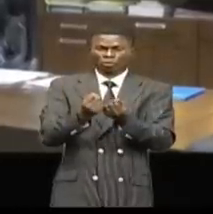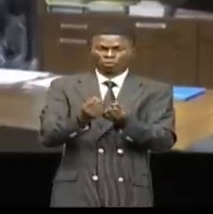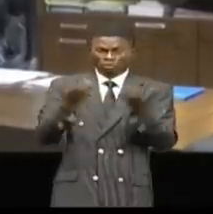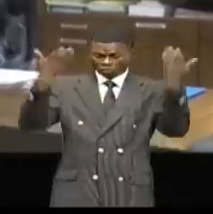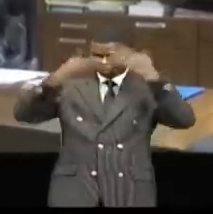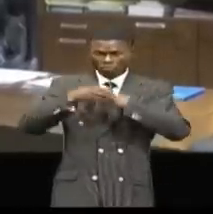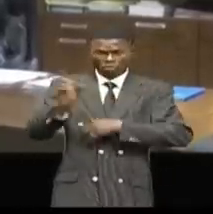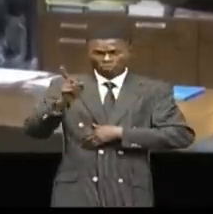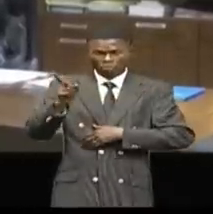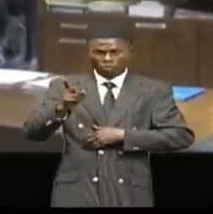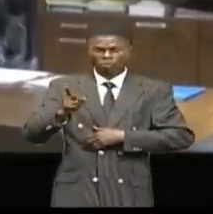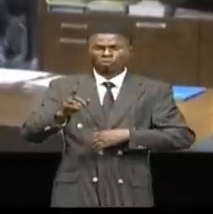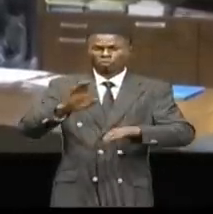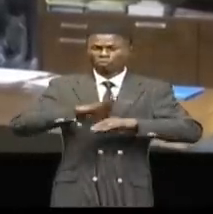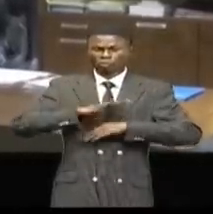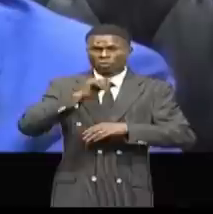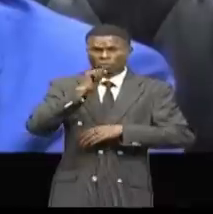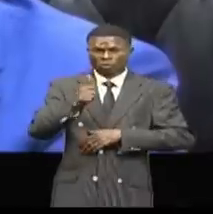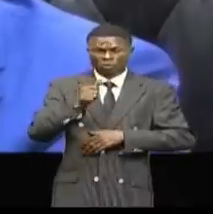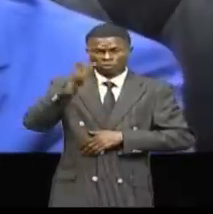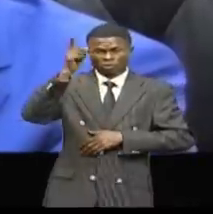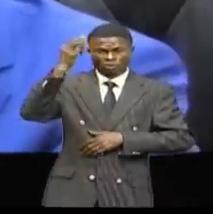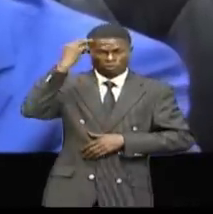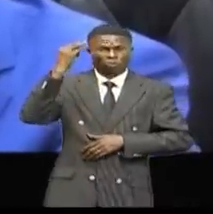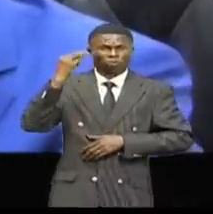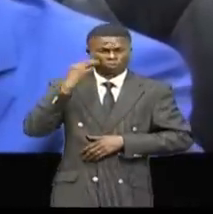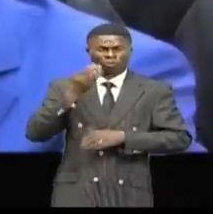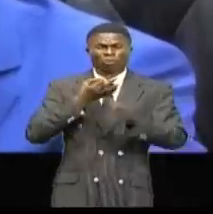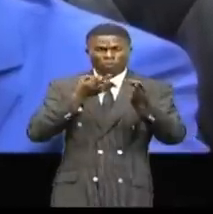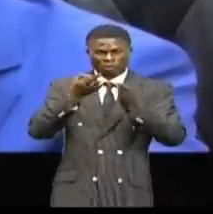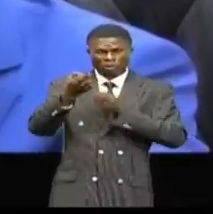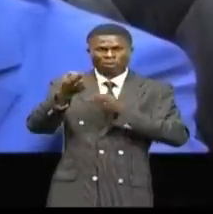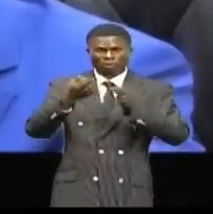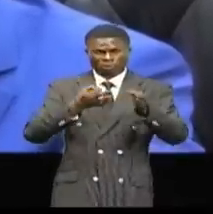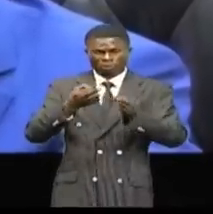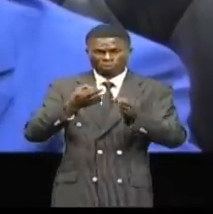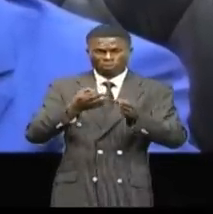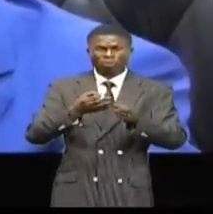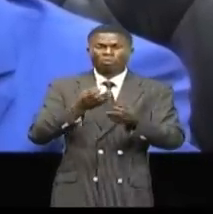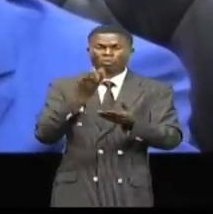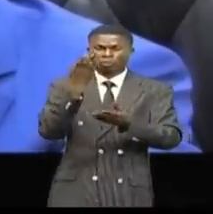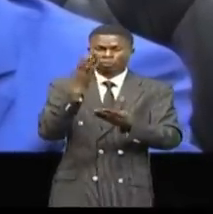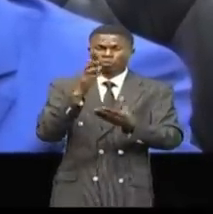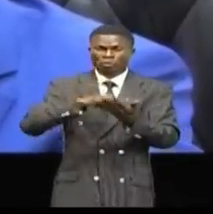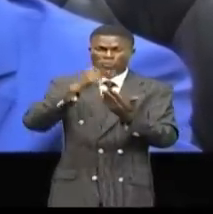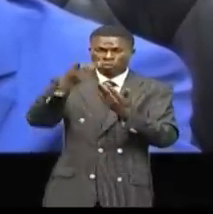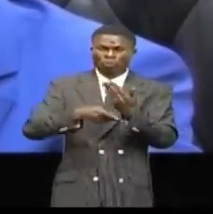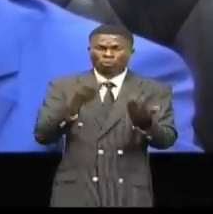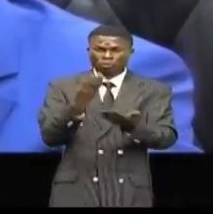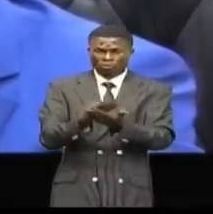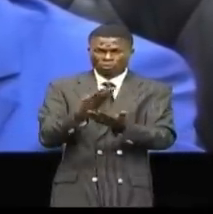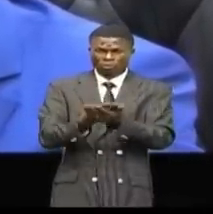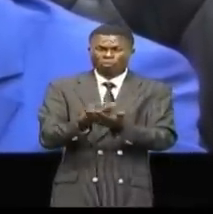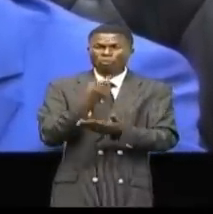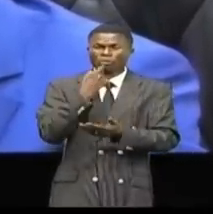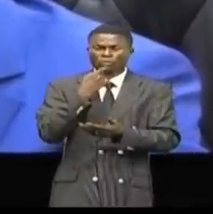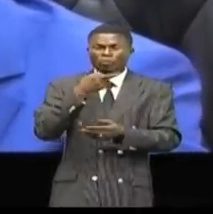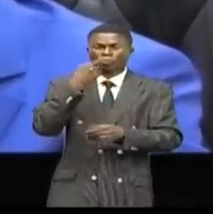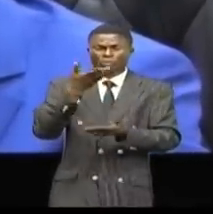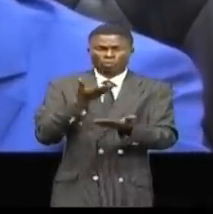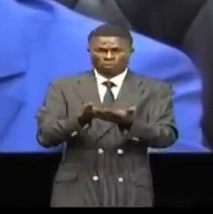dans l'autosatisfaction, le Premier ministre a relevé que ses prévisions budgétaires, historiquement